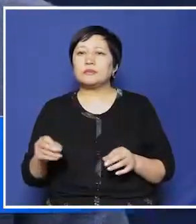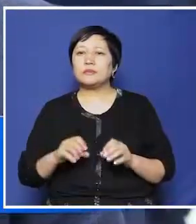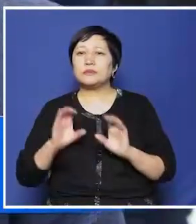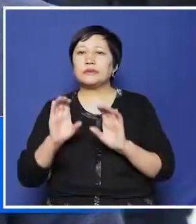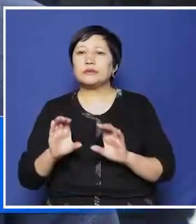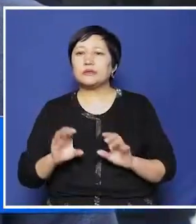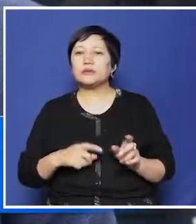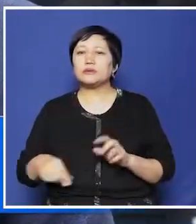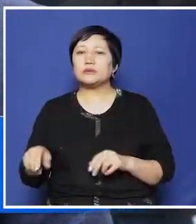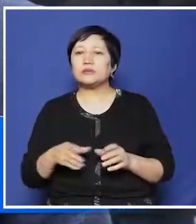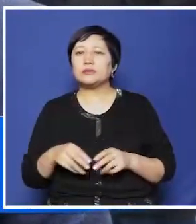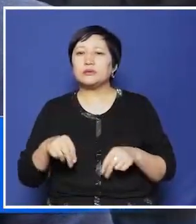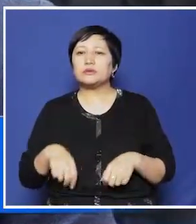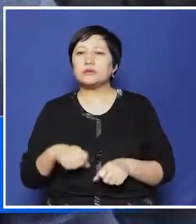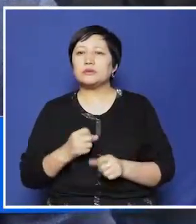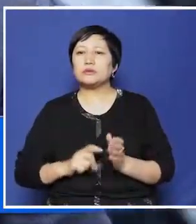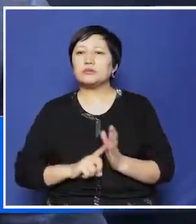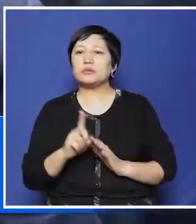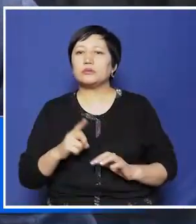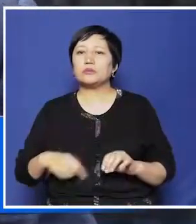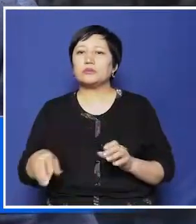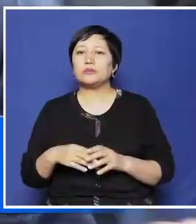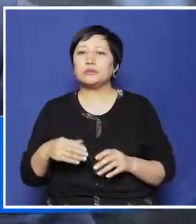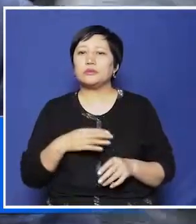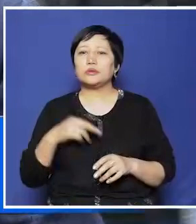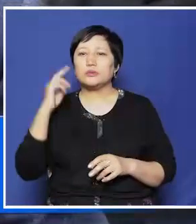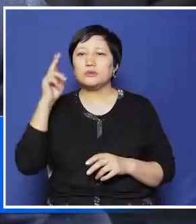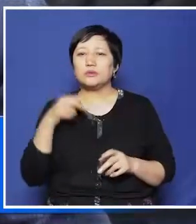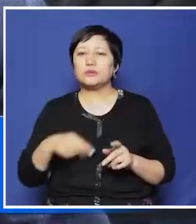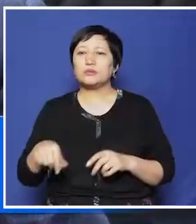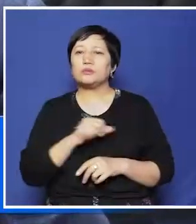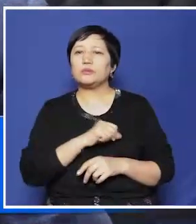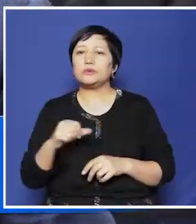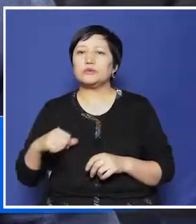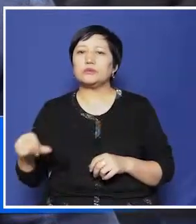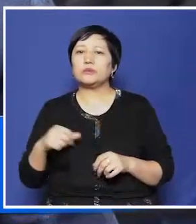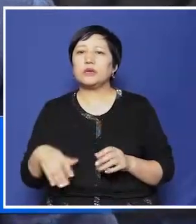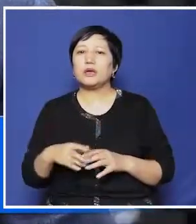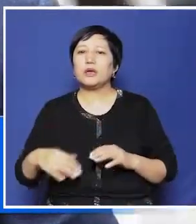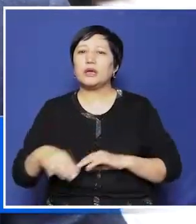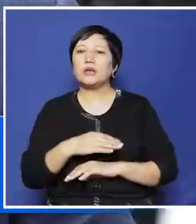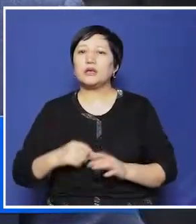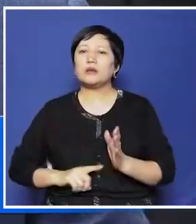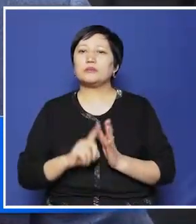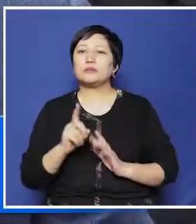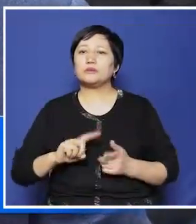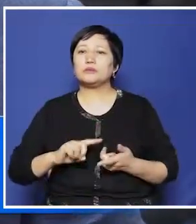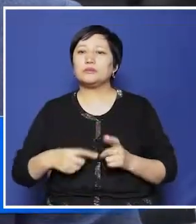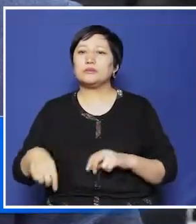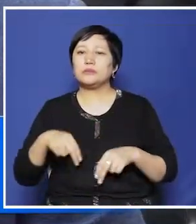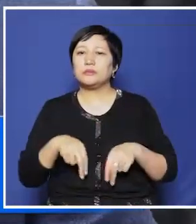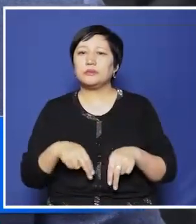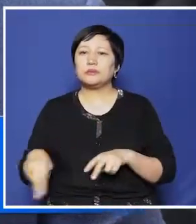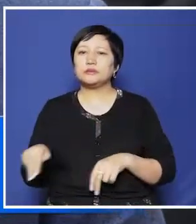ең заң шығарушы мемлекеттің жоғарғы орган болғаннан кейін мен ойлаймын, ол жерде сол өзімнің елді дамытуға байланысты мемлекет